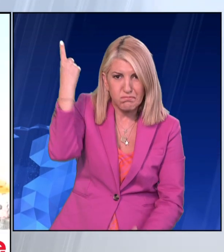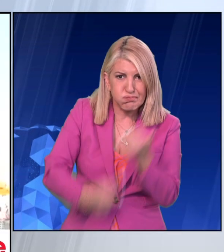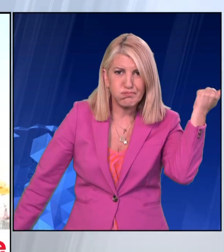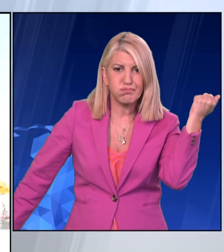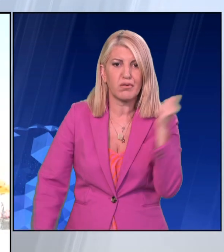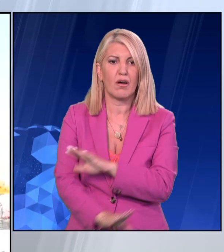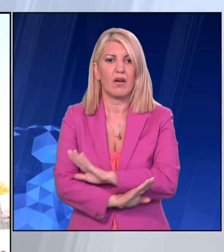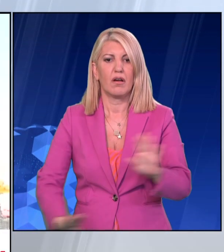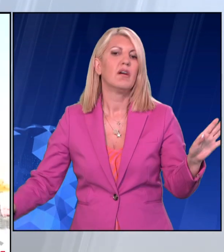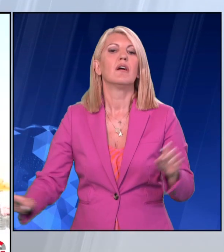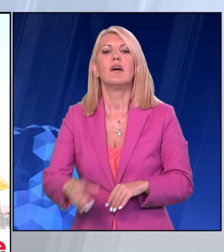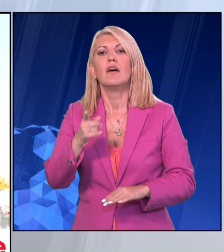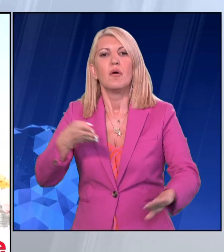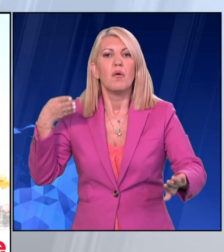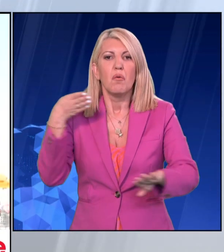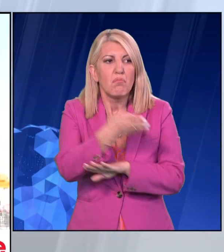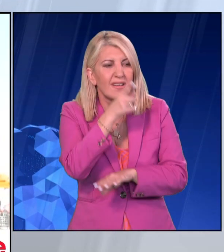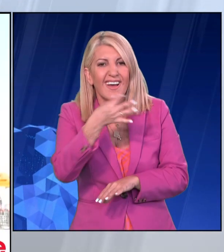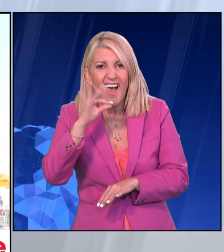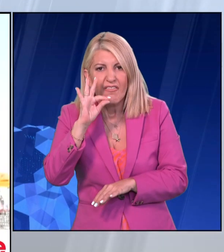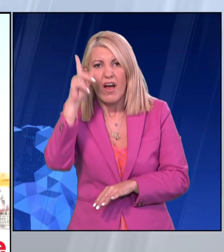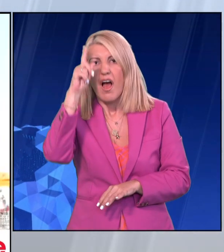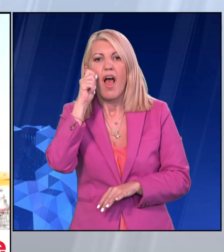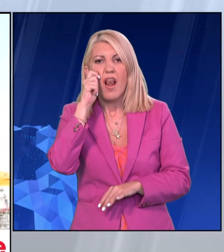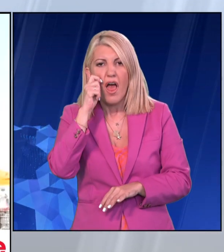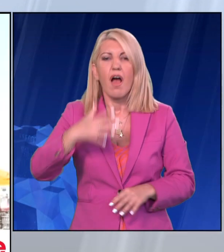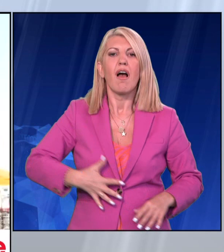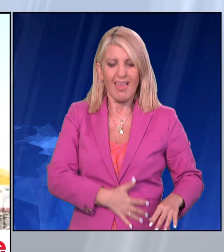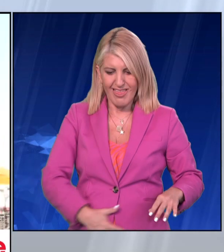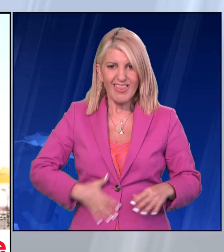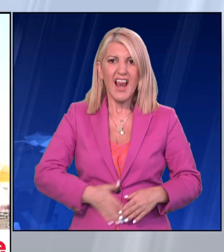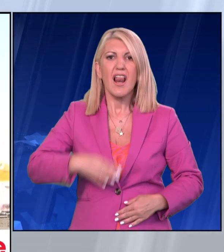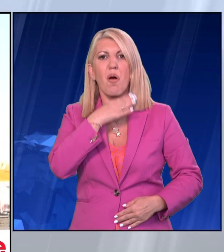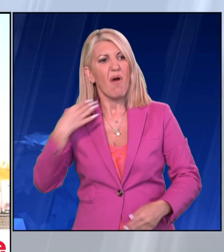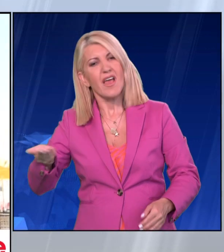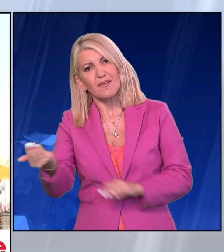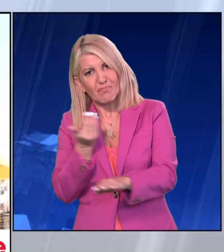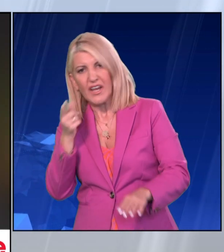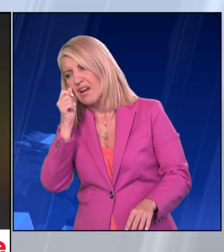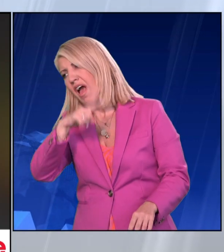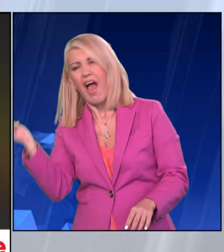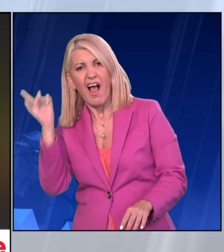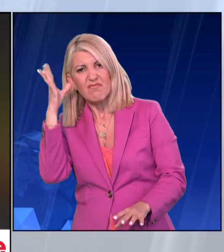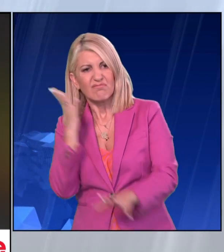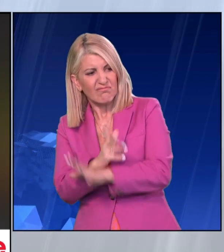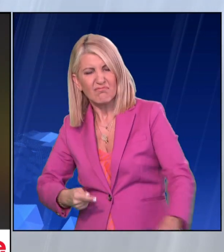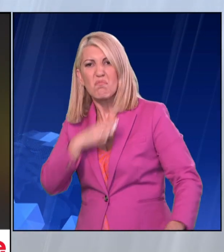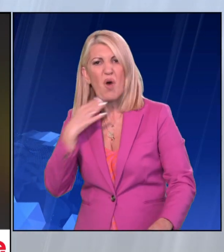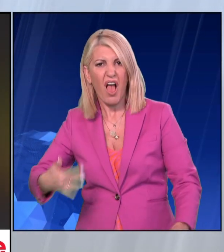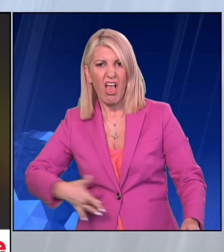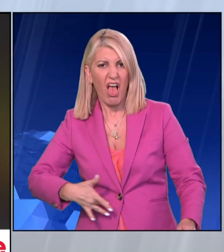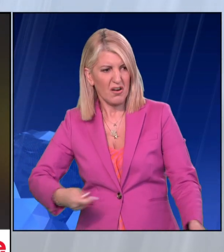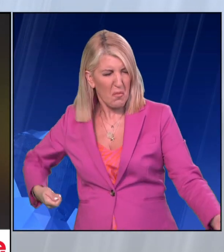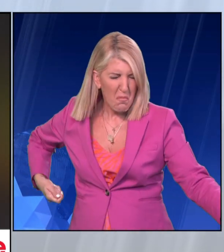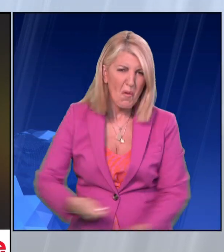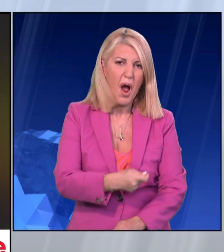Μέσα στην καφετέρια, ένα παιδί μαχαιρωμένο στην κοιλιά, άλλος ένας μαχαιρωμένο στο χέρι. Να τρέχουν τα αίματα. Από τις συμπλοκές τραυματίστηκαν